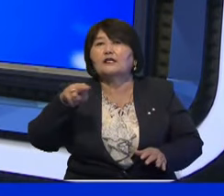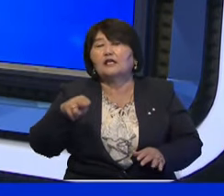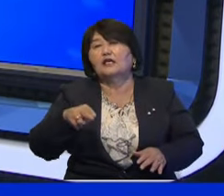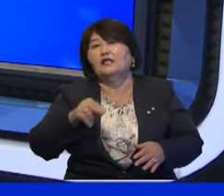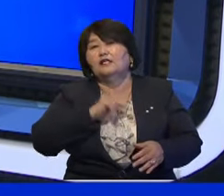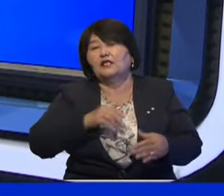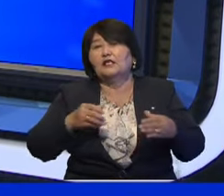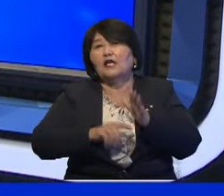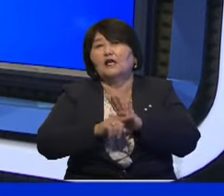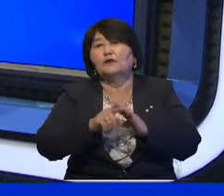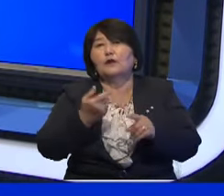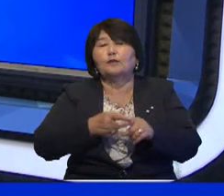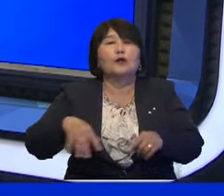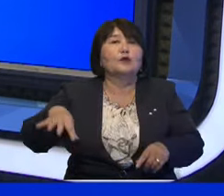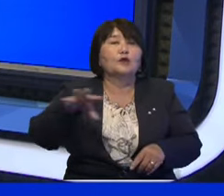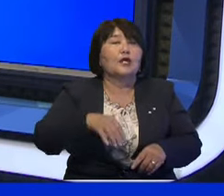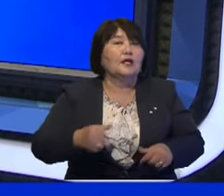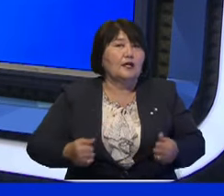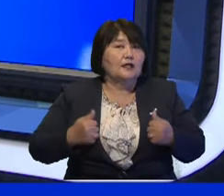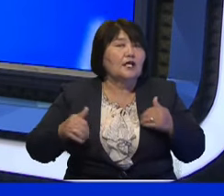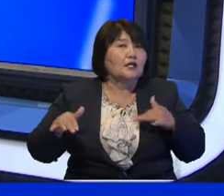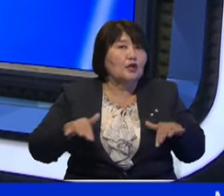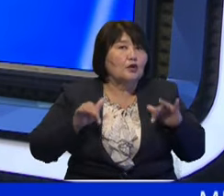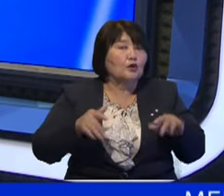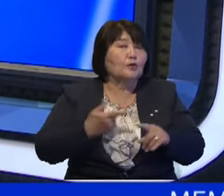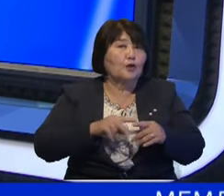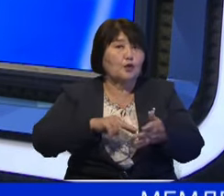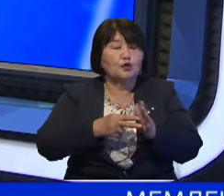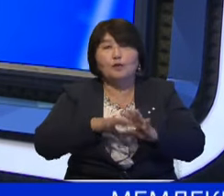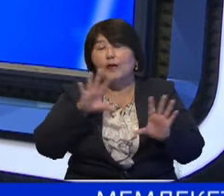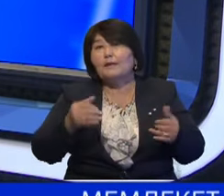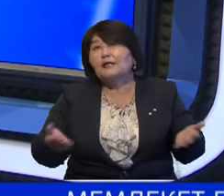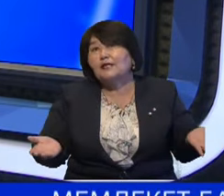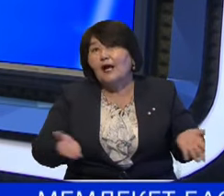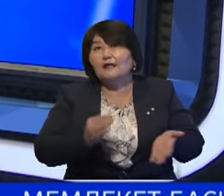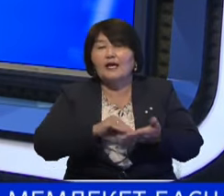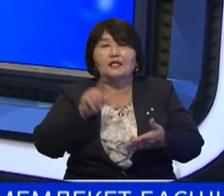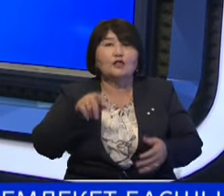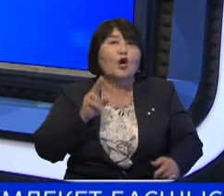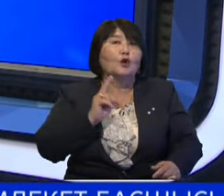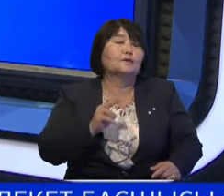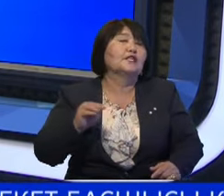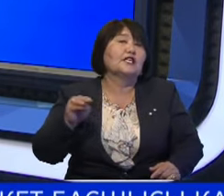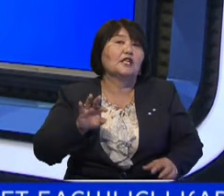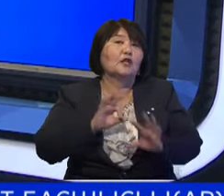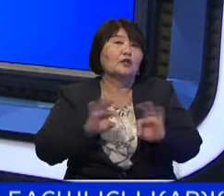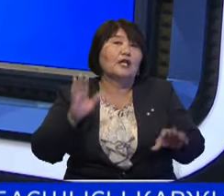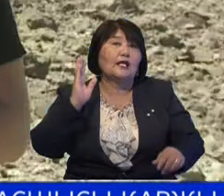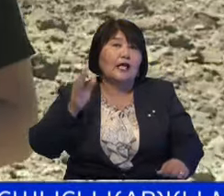алған. Қазір Қарт-Қаратаудың бөктерінде қызу тірлік жүріп жатыр. Бұл жобаның барысы қалай? Тілшіміз Қозыкөрпе Жасарұлы